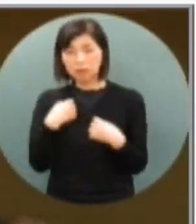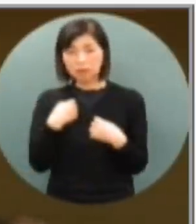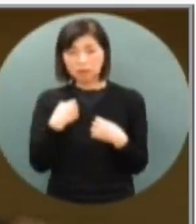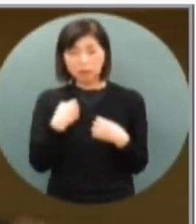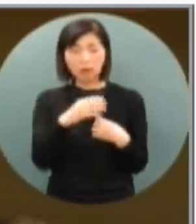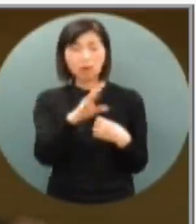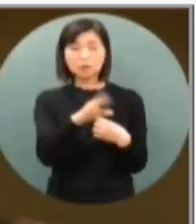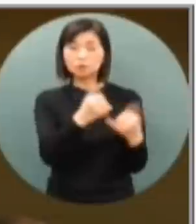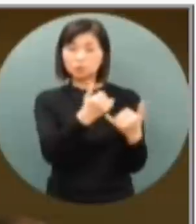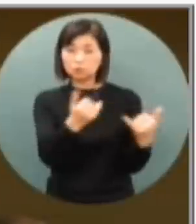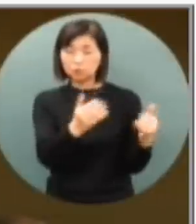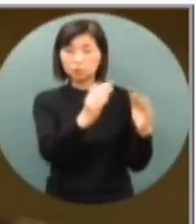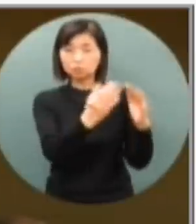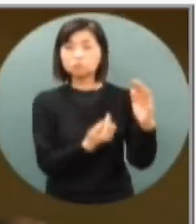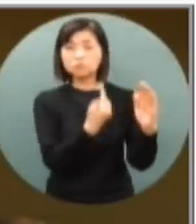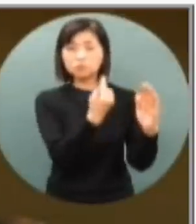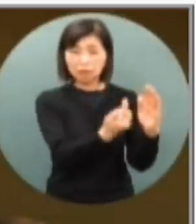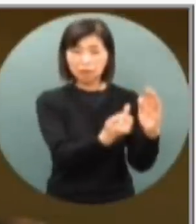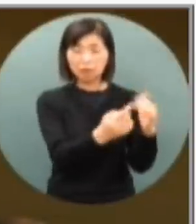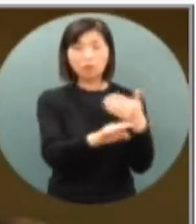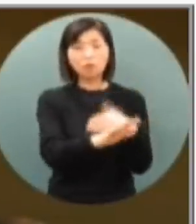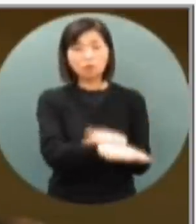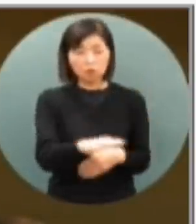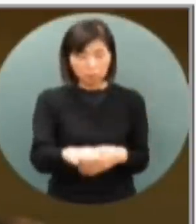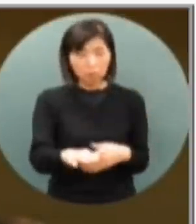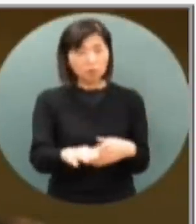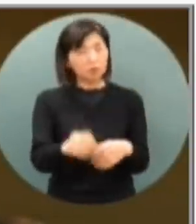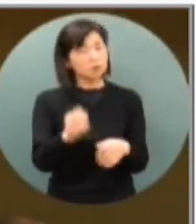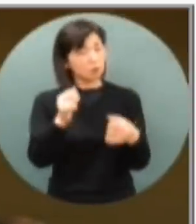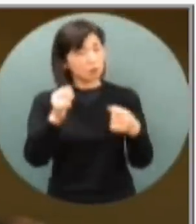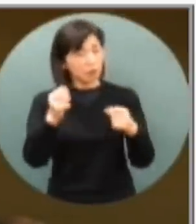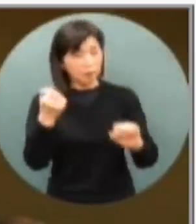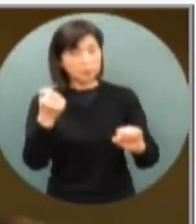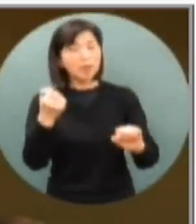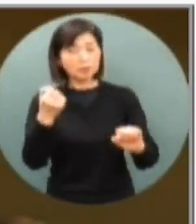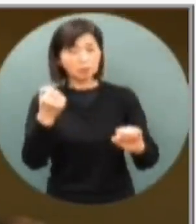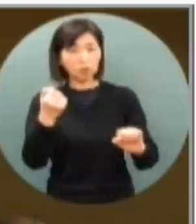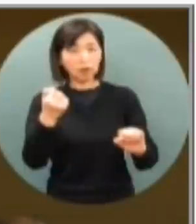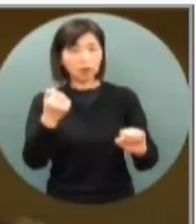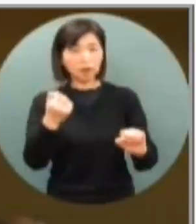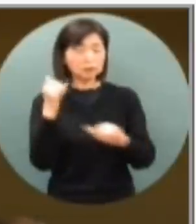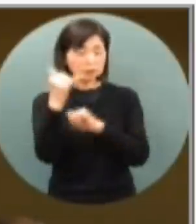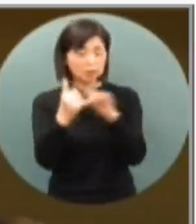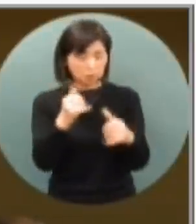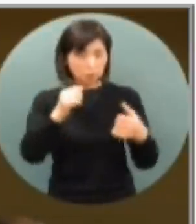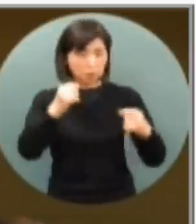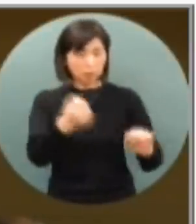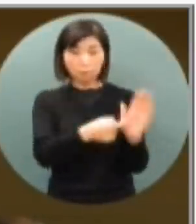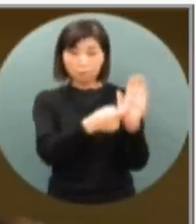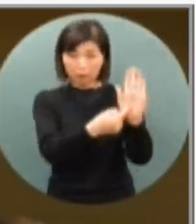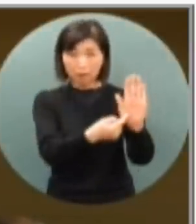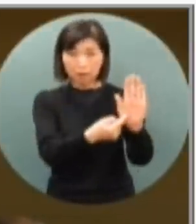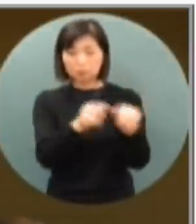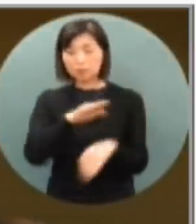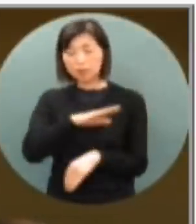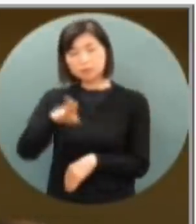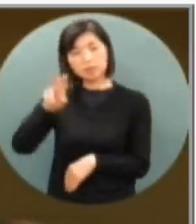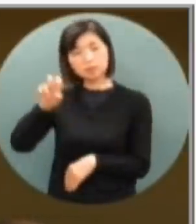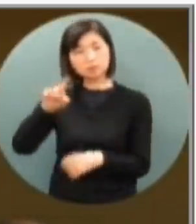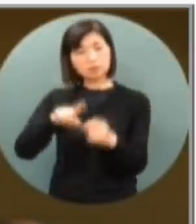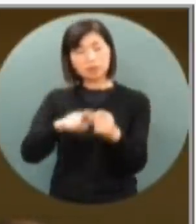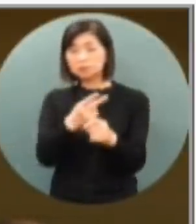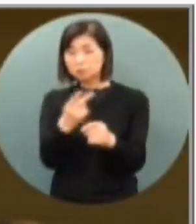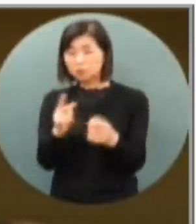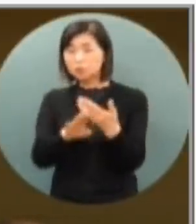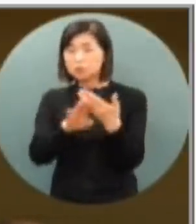しまして、子どもの歌舞伎でありますとか、笠踊りなど、伝統芸能を披露してまいりましたけれども、平成20年度以降の実施以降